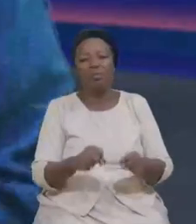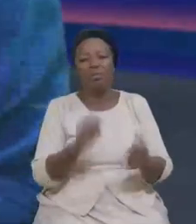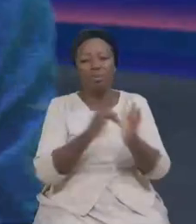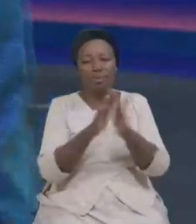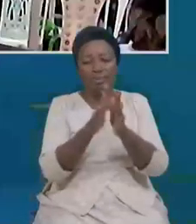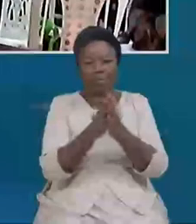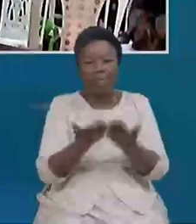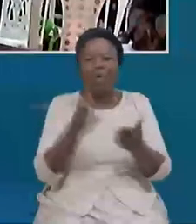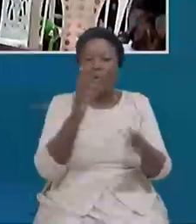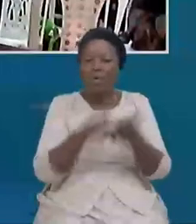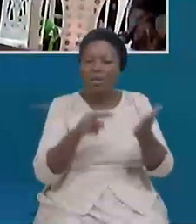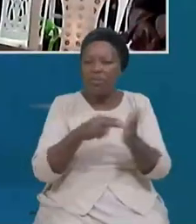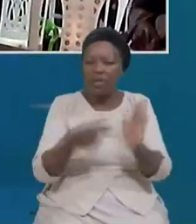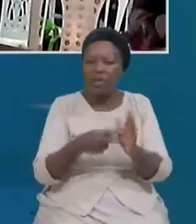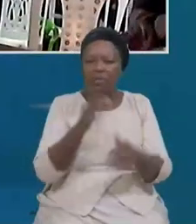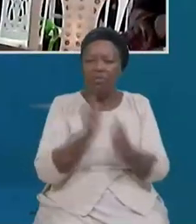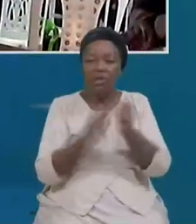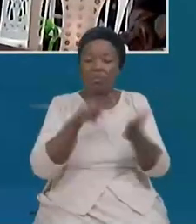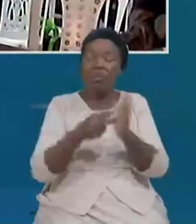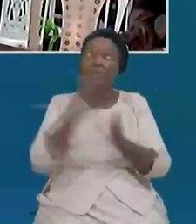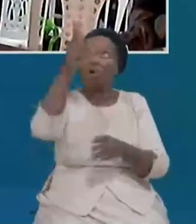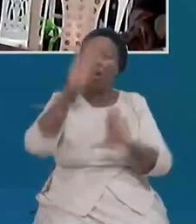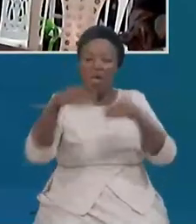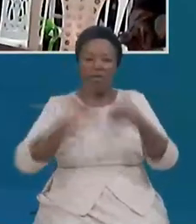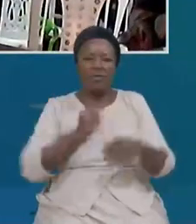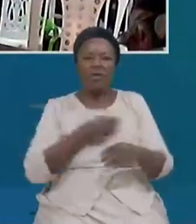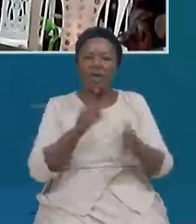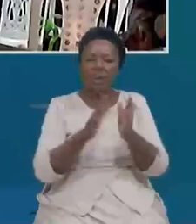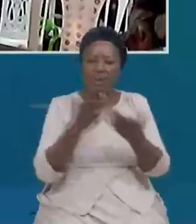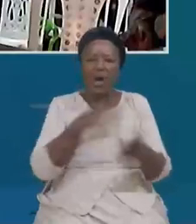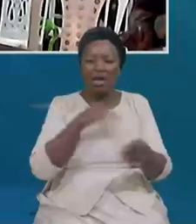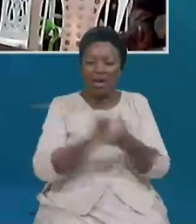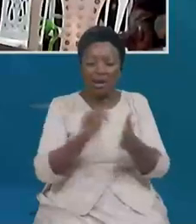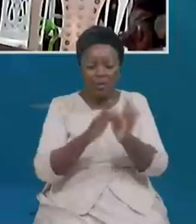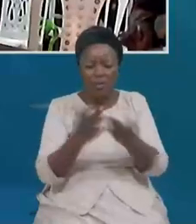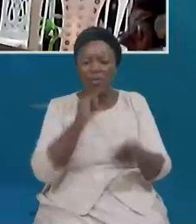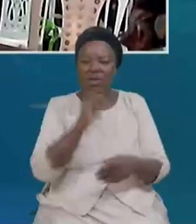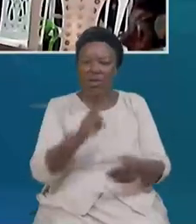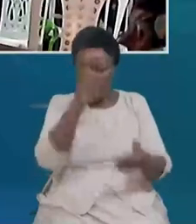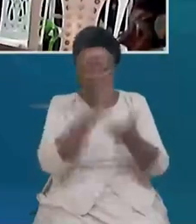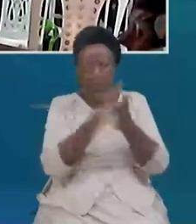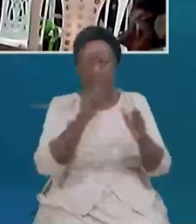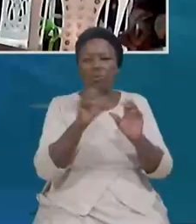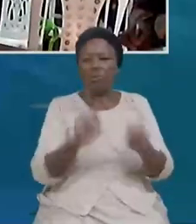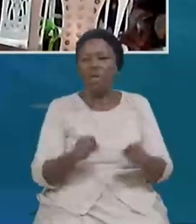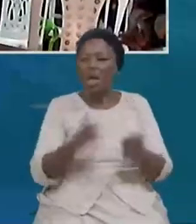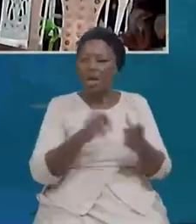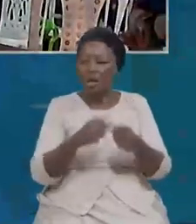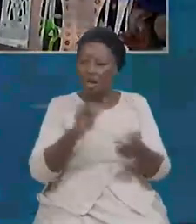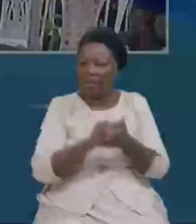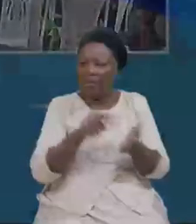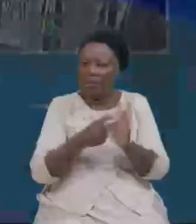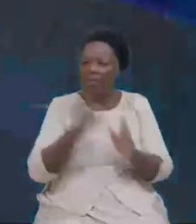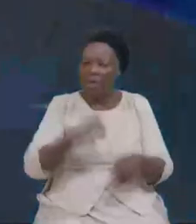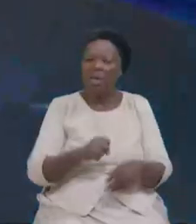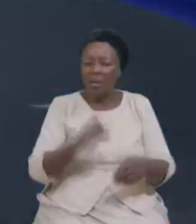nous donne les écritures et cette écriture est digne de confiance. Fiable dans le sens qu'il